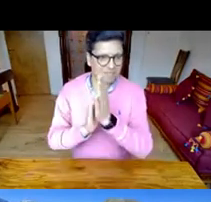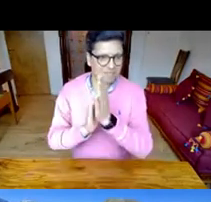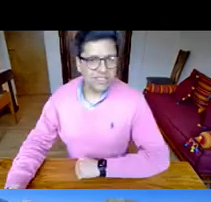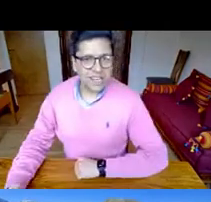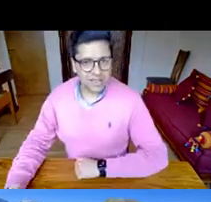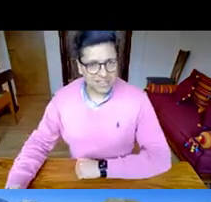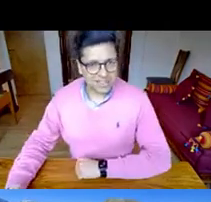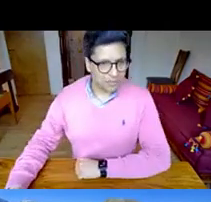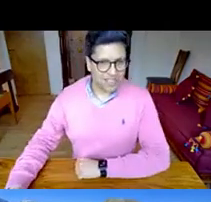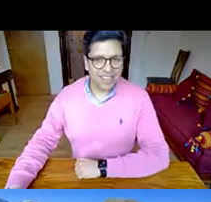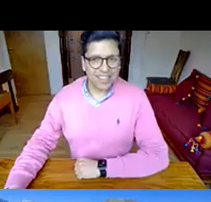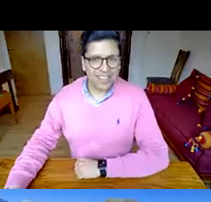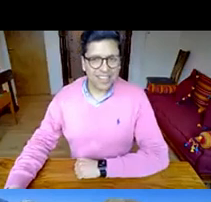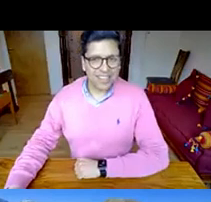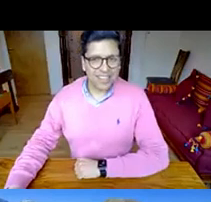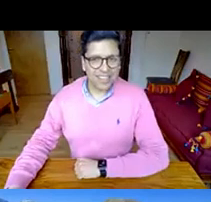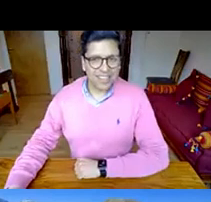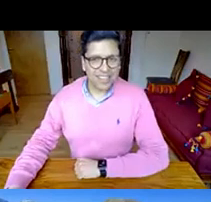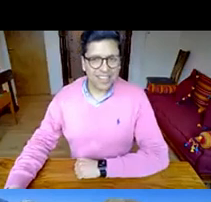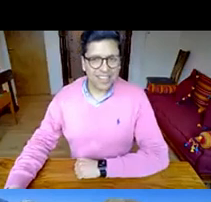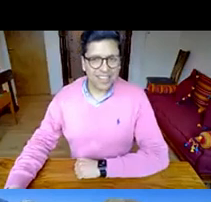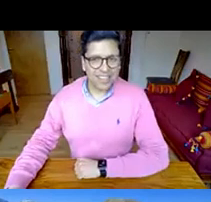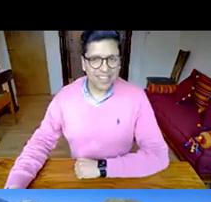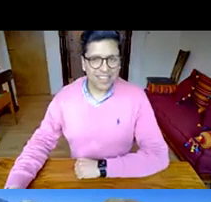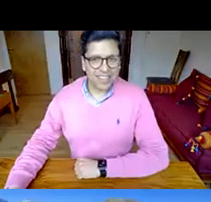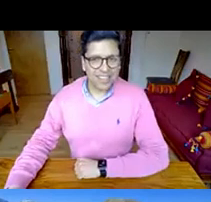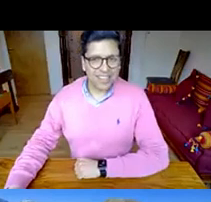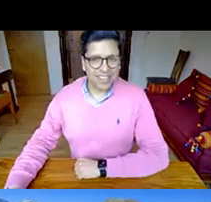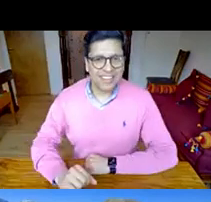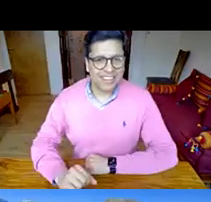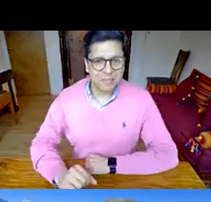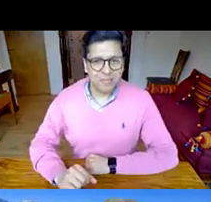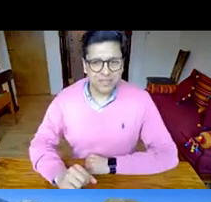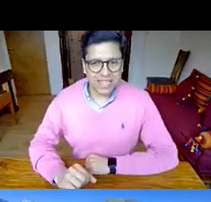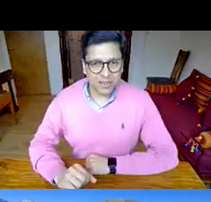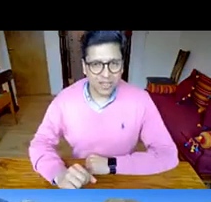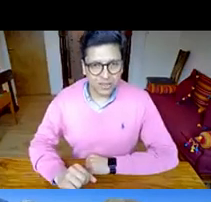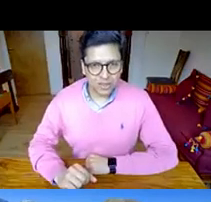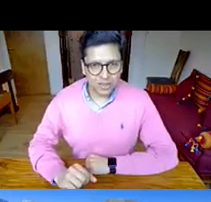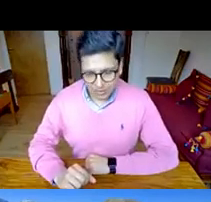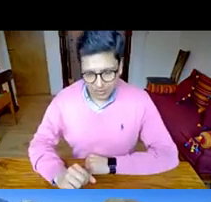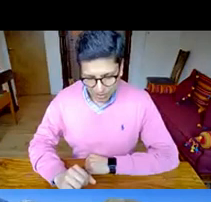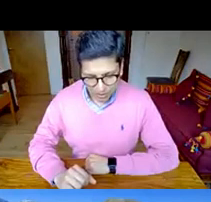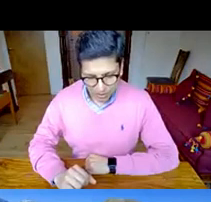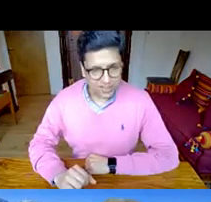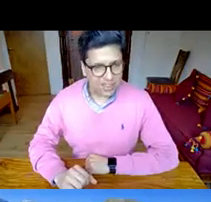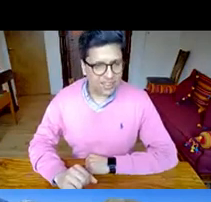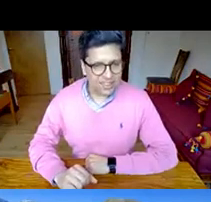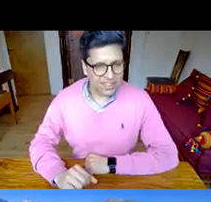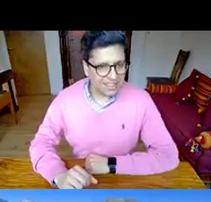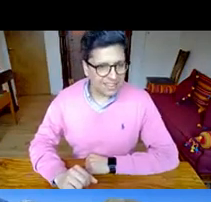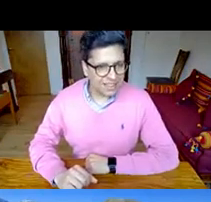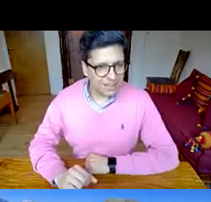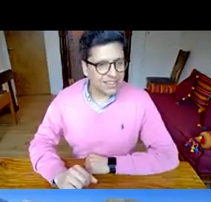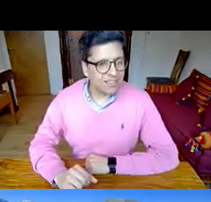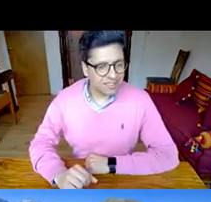I can watch it countless times and I get the same goosebumps every time I watch it. Thank you very much, Dr. Agarwal, for starting this